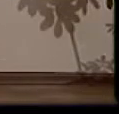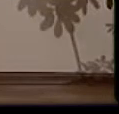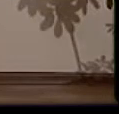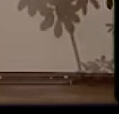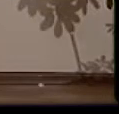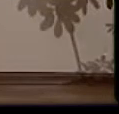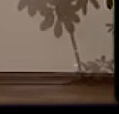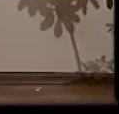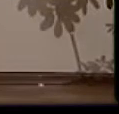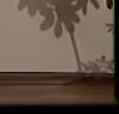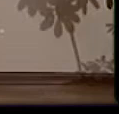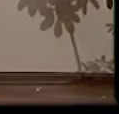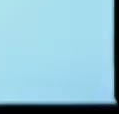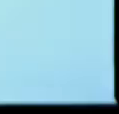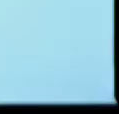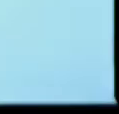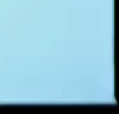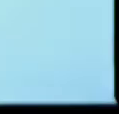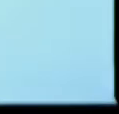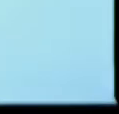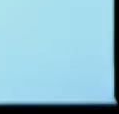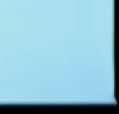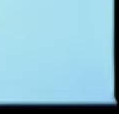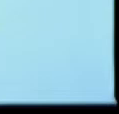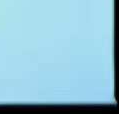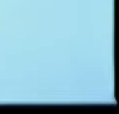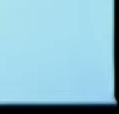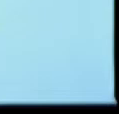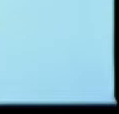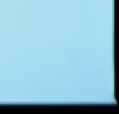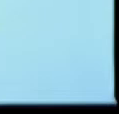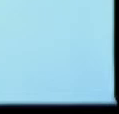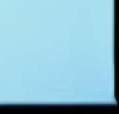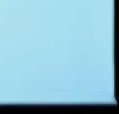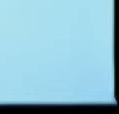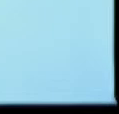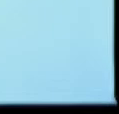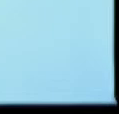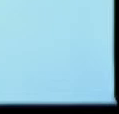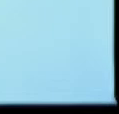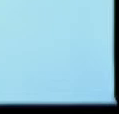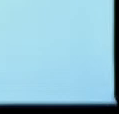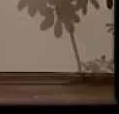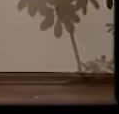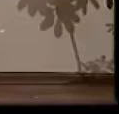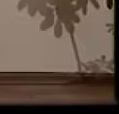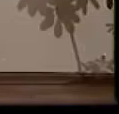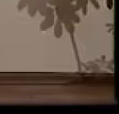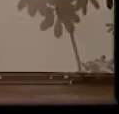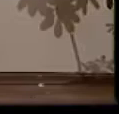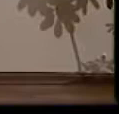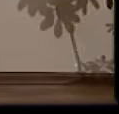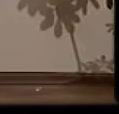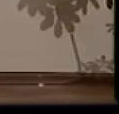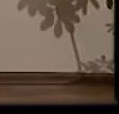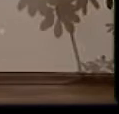alaykum qadrli o'quvchilar. Bugun siz bilan navbatdagi fransuz tili darsimizni boshlaymiz. Demak, bugungi darsimiz 8-sinf o'quvchilariga